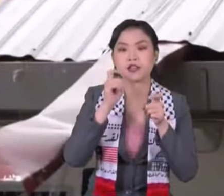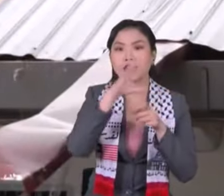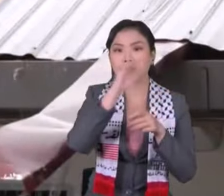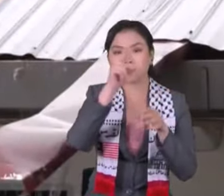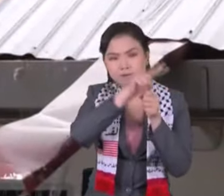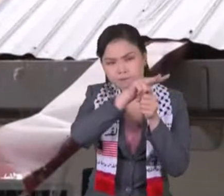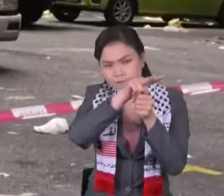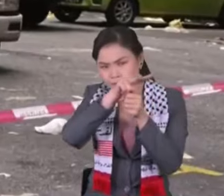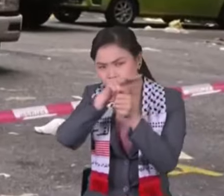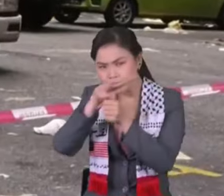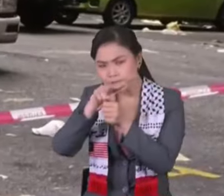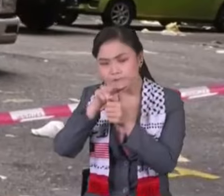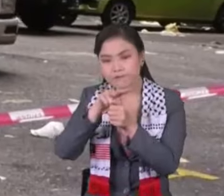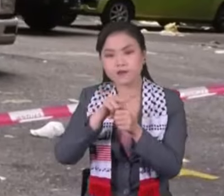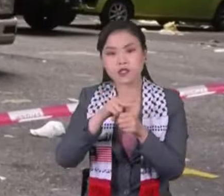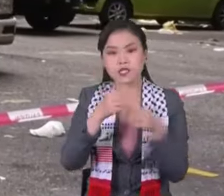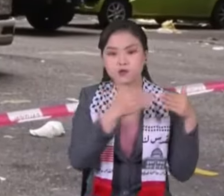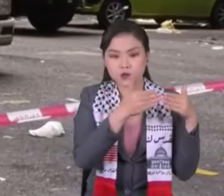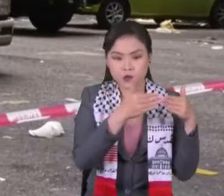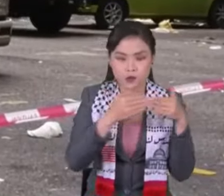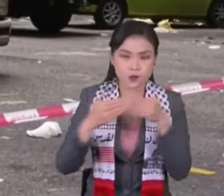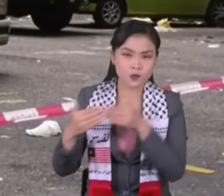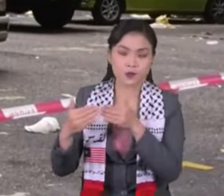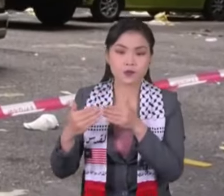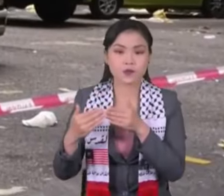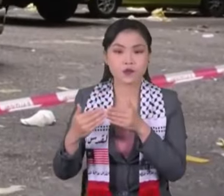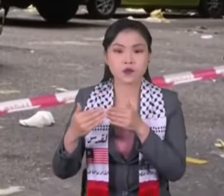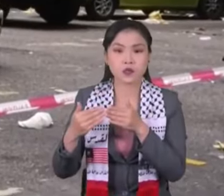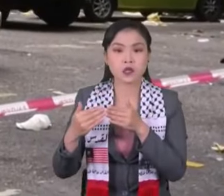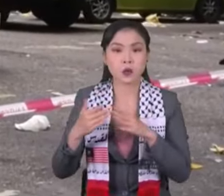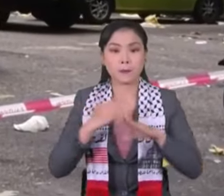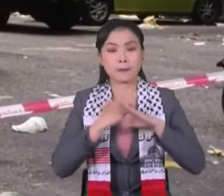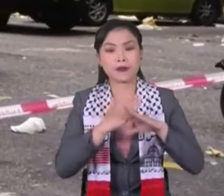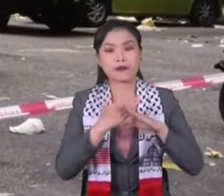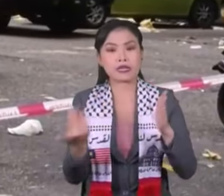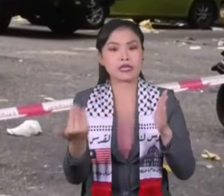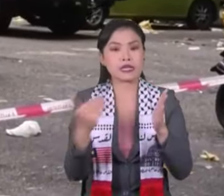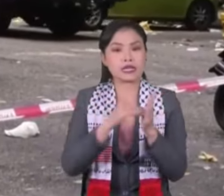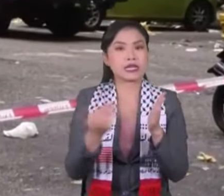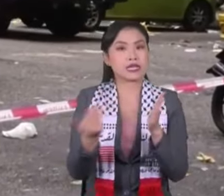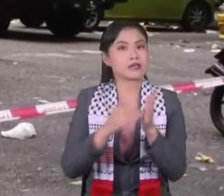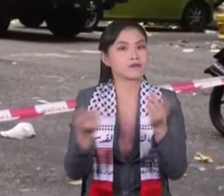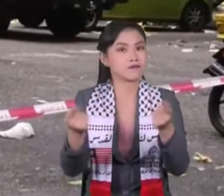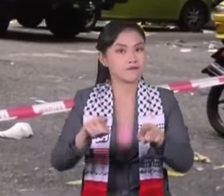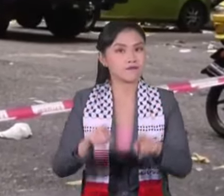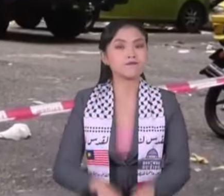pemantauan berkala akan sentiasa dilakukan bagi mengelak perkara sama berulang.